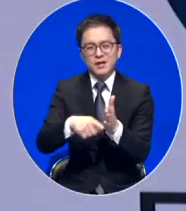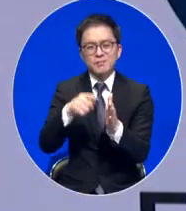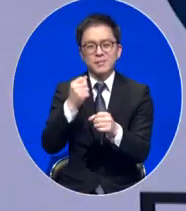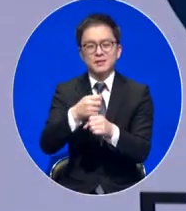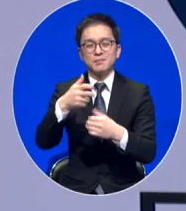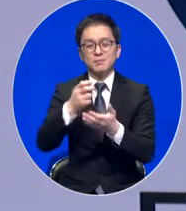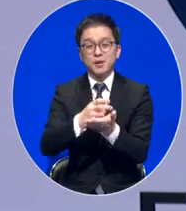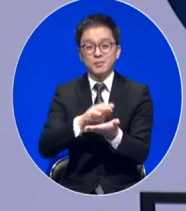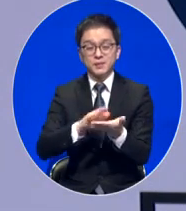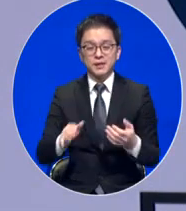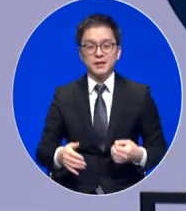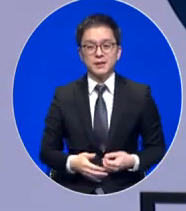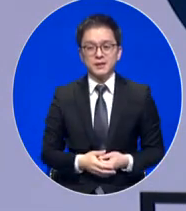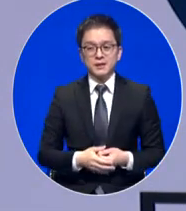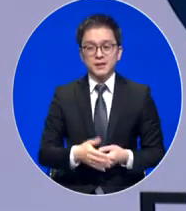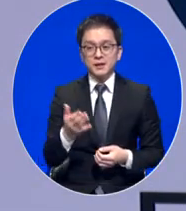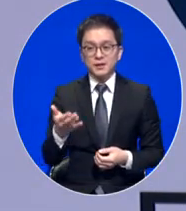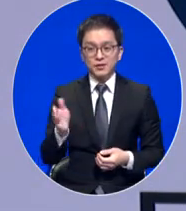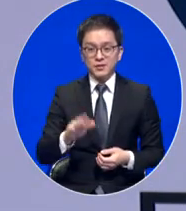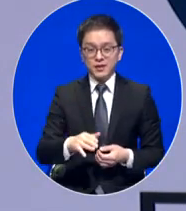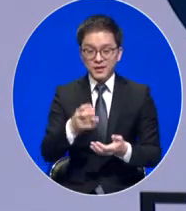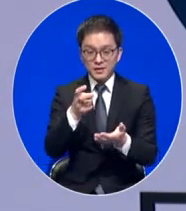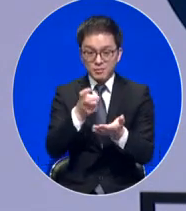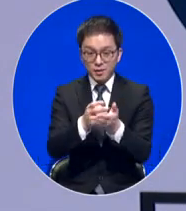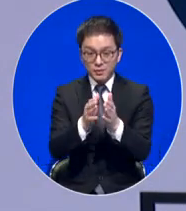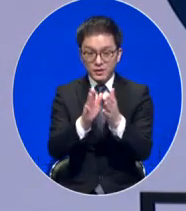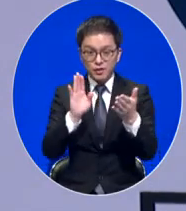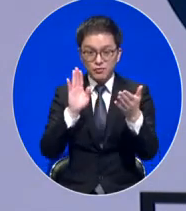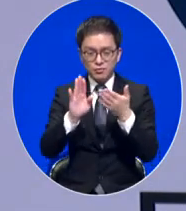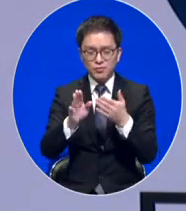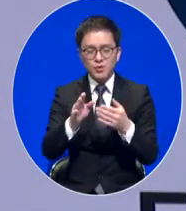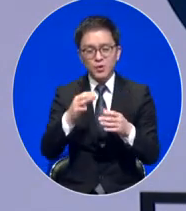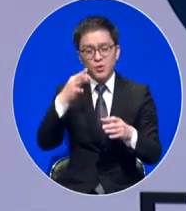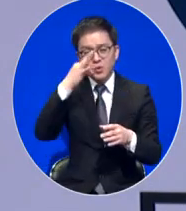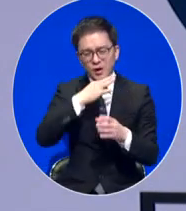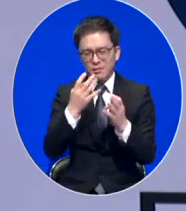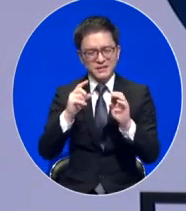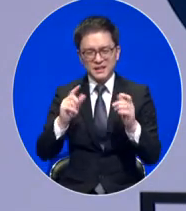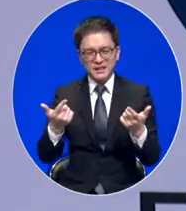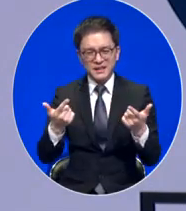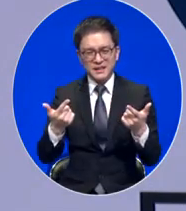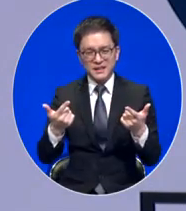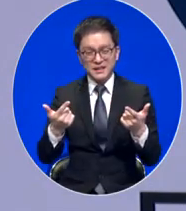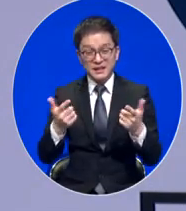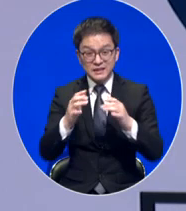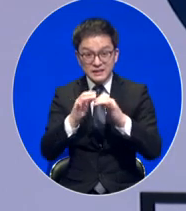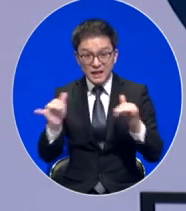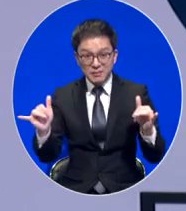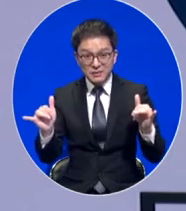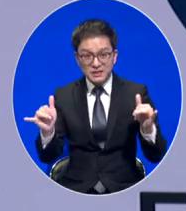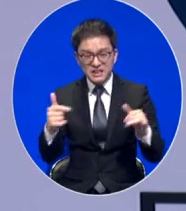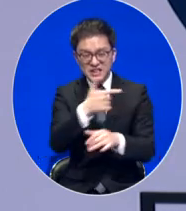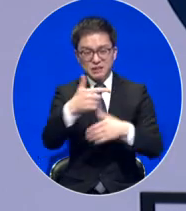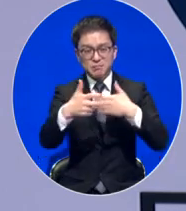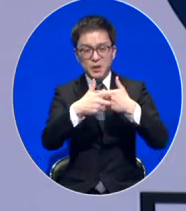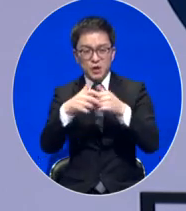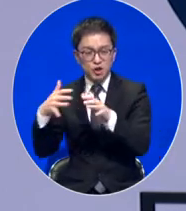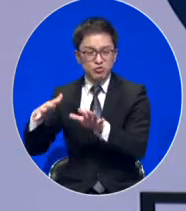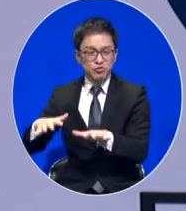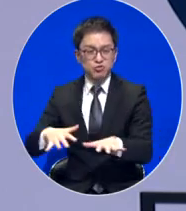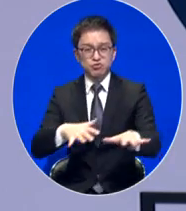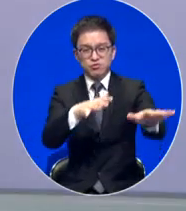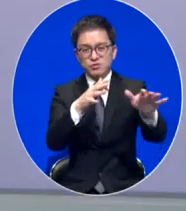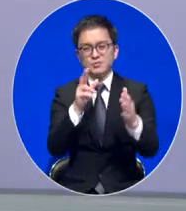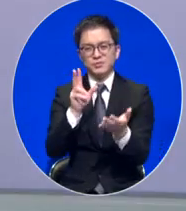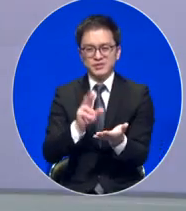약제비 본인 부담 차등 제도를 시행했더니 일부 효과는 있었지만 여전히 대학병원 쏠림 현상이 지속되는